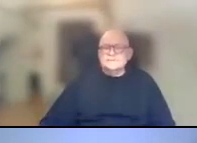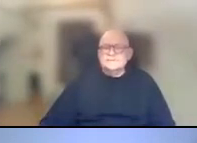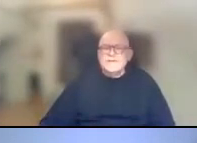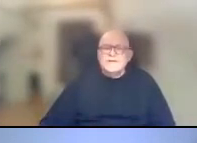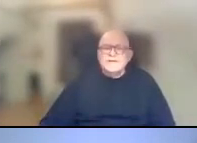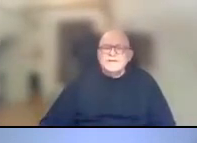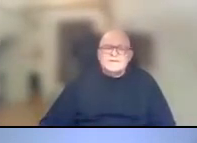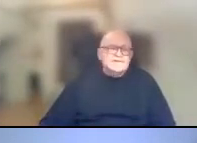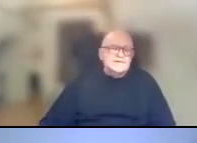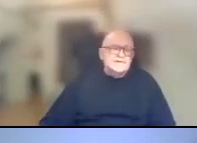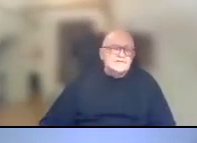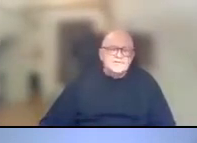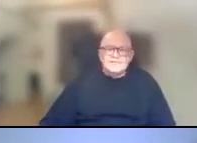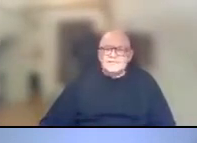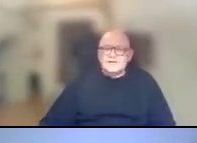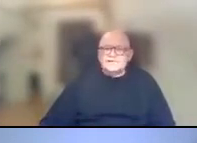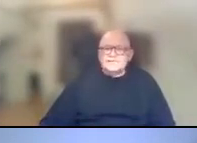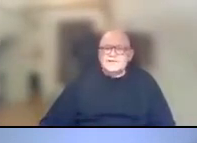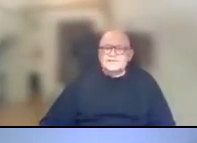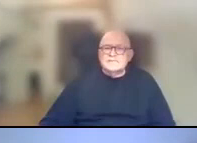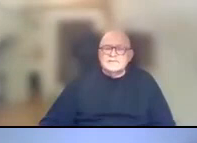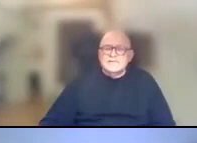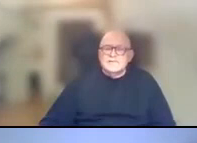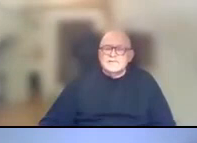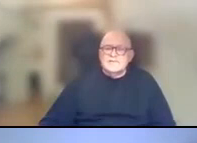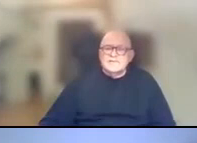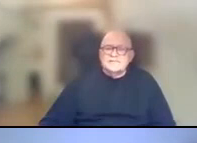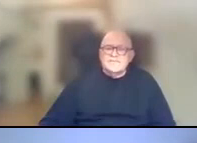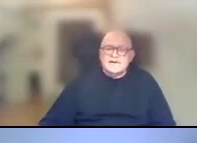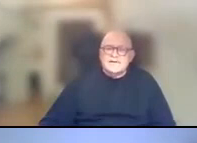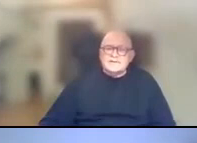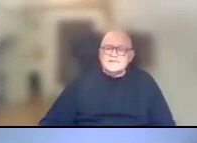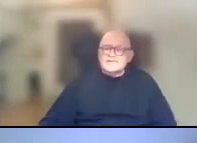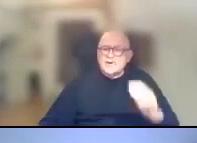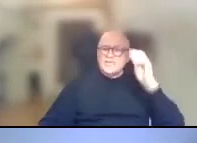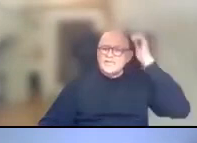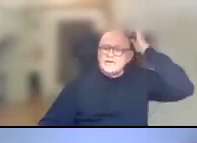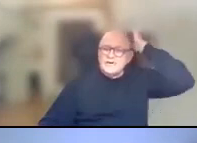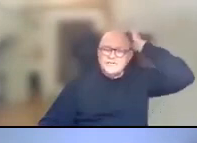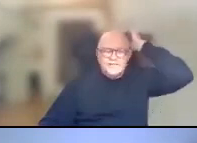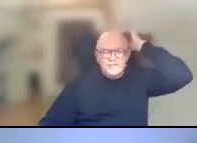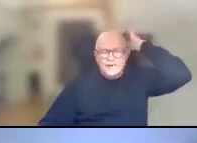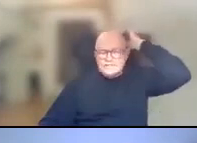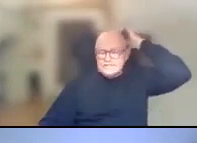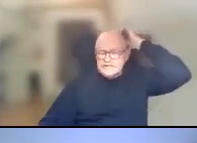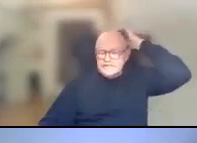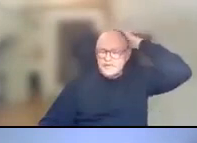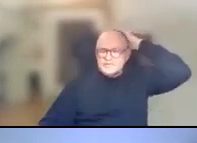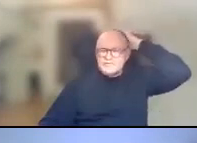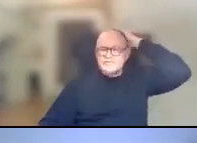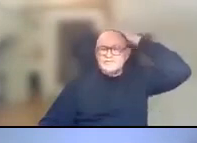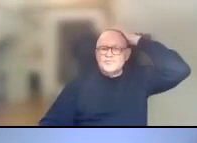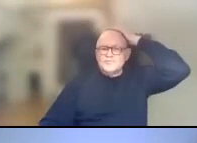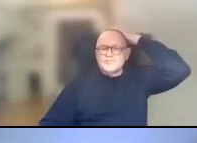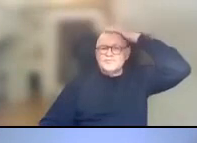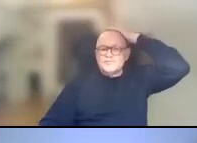anzuecken. Dieser Nils Högl hat dann sein erstes Opfer im Februar